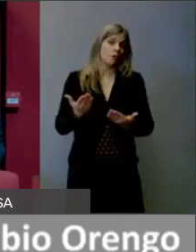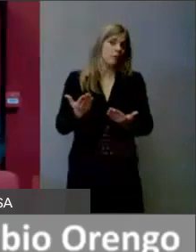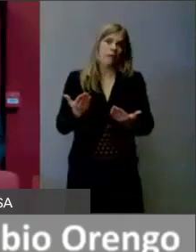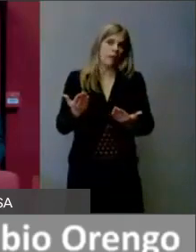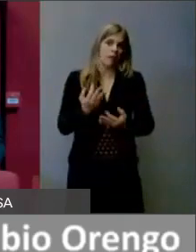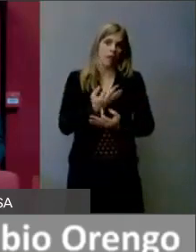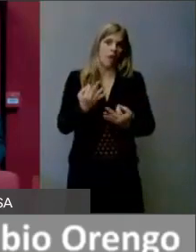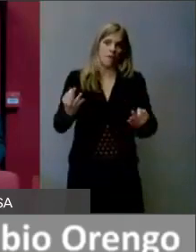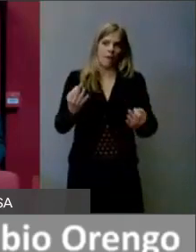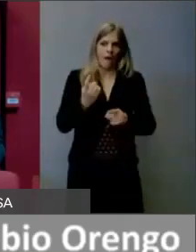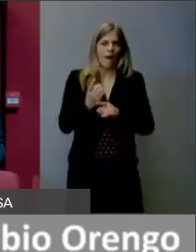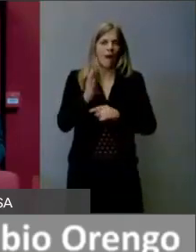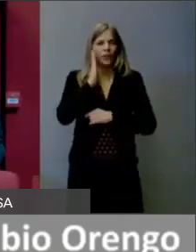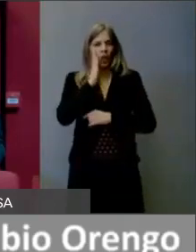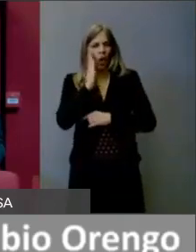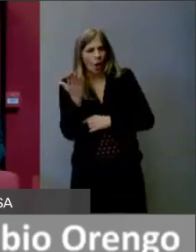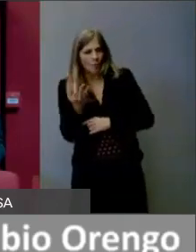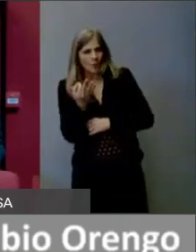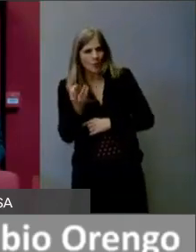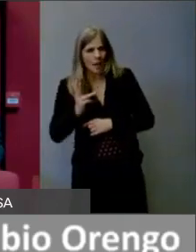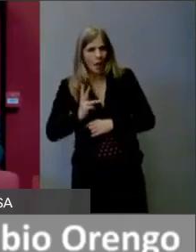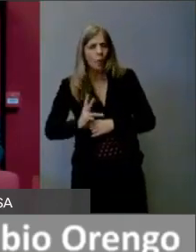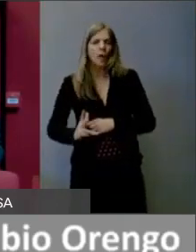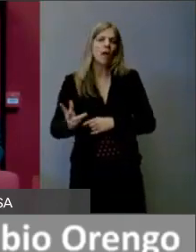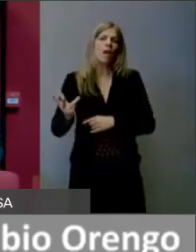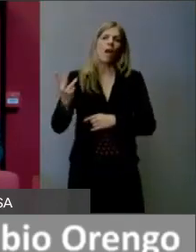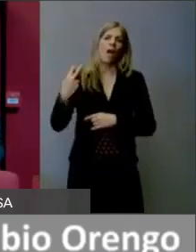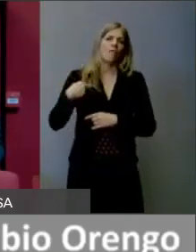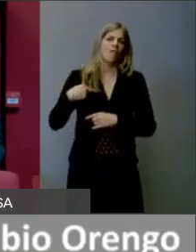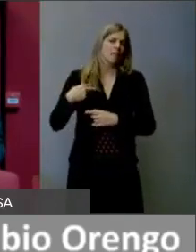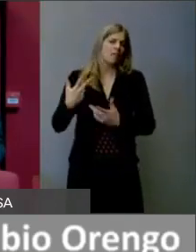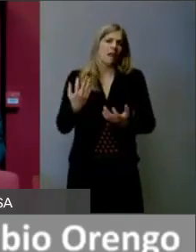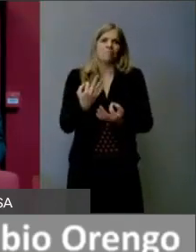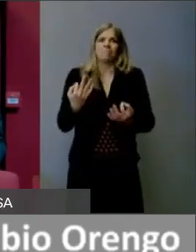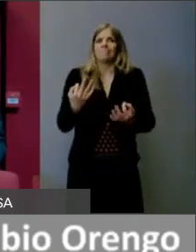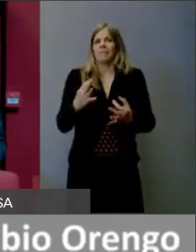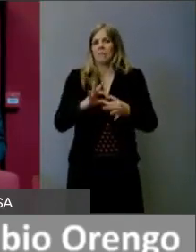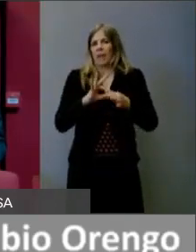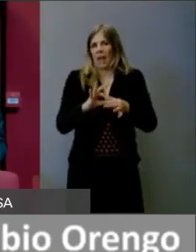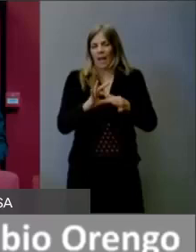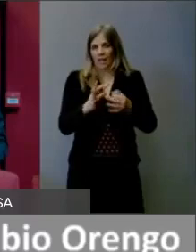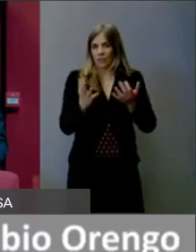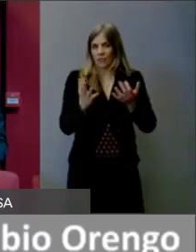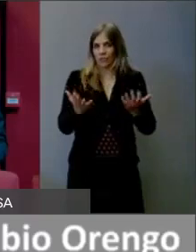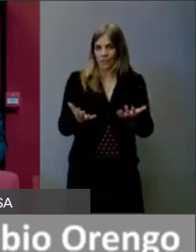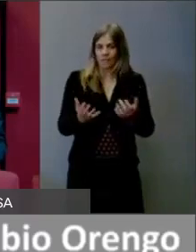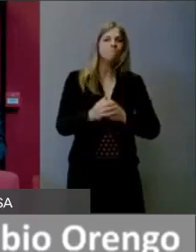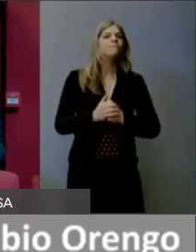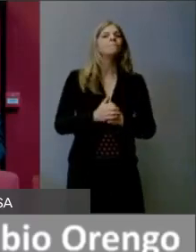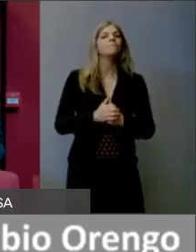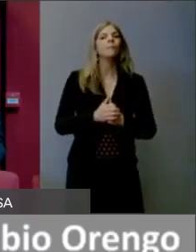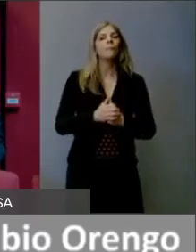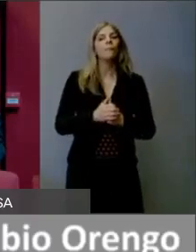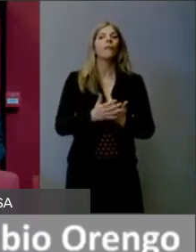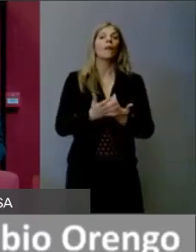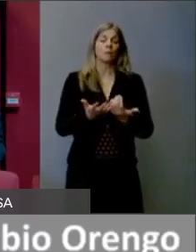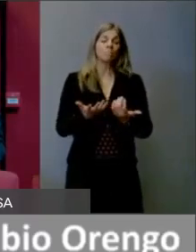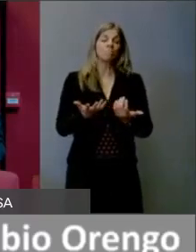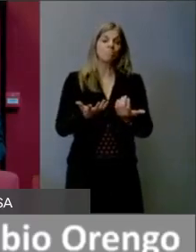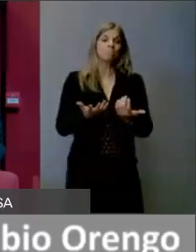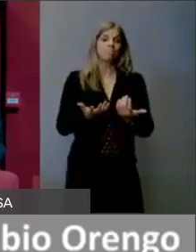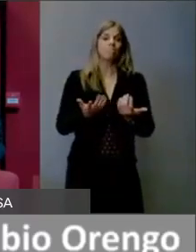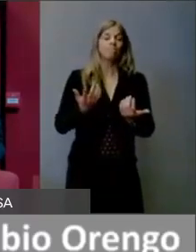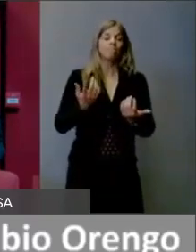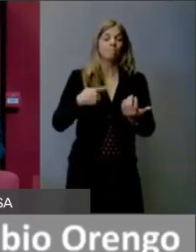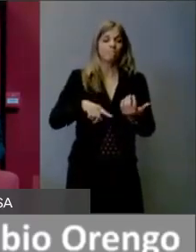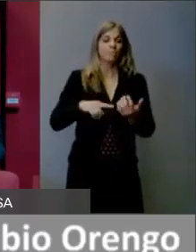dormire, di poter avere una vita tranquilla. E quindi riteniamo